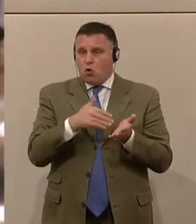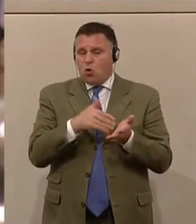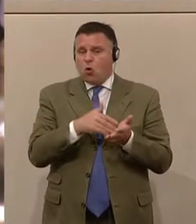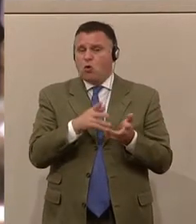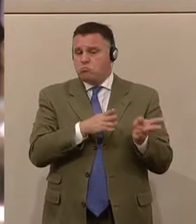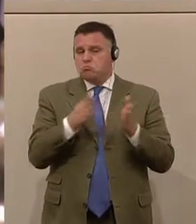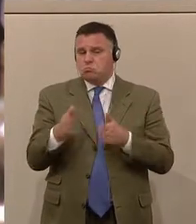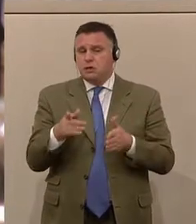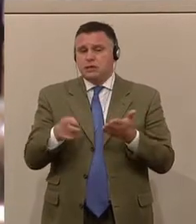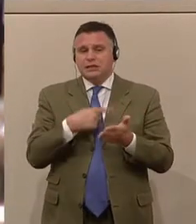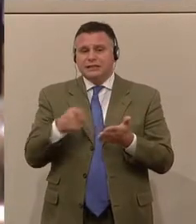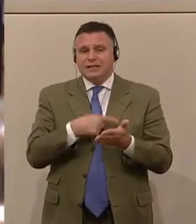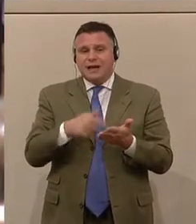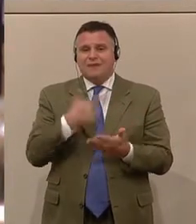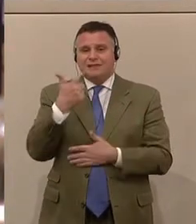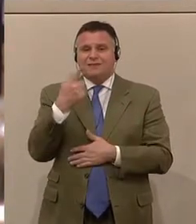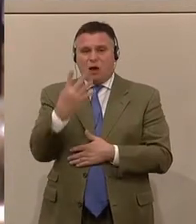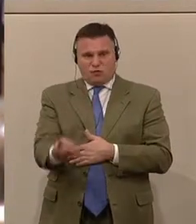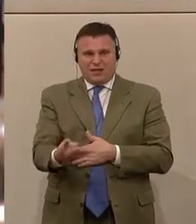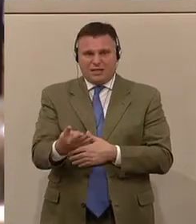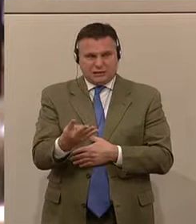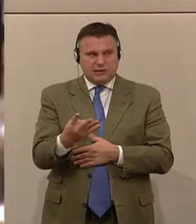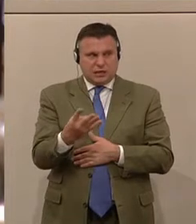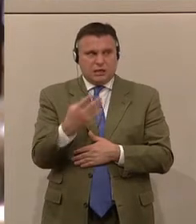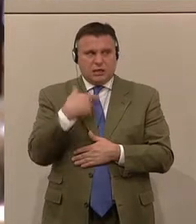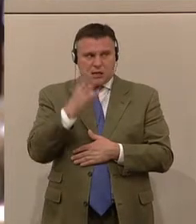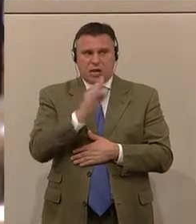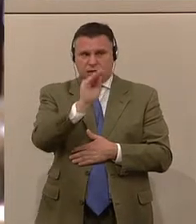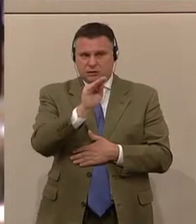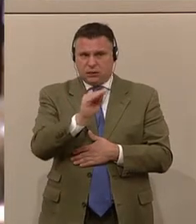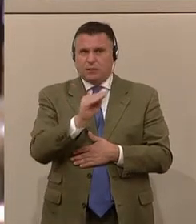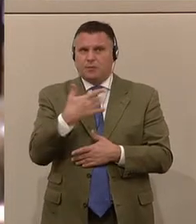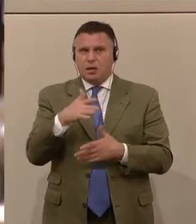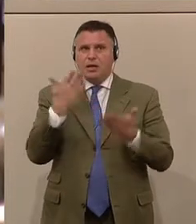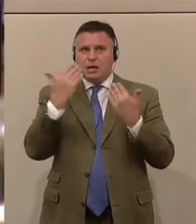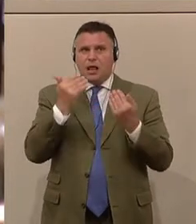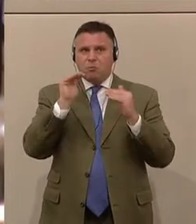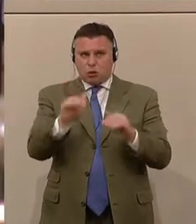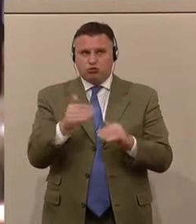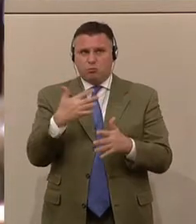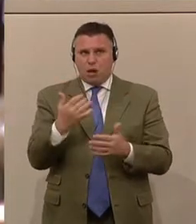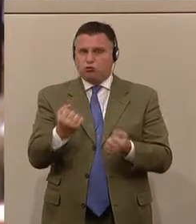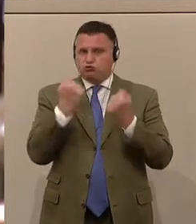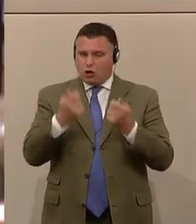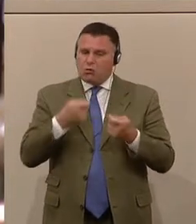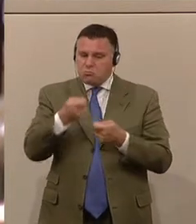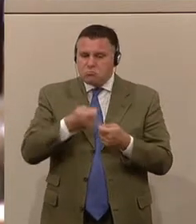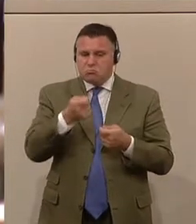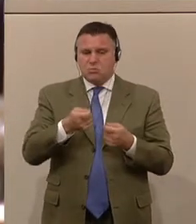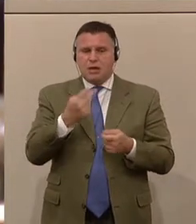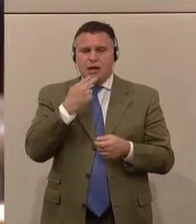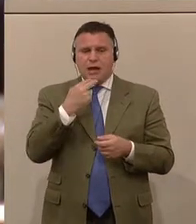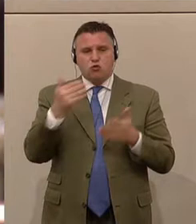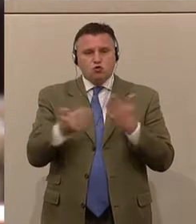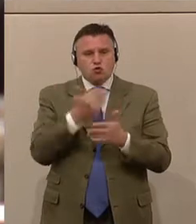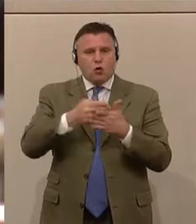auf Seite 42, könnte ich Ihnen aufzählen. Stärkung der Umwelt- und Klimaschutzinvestitionen, Stärkung der